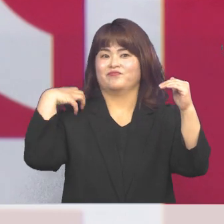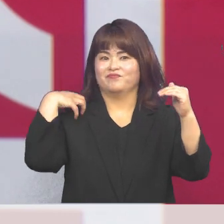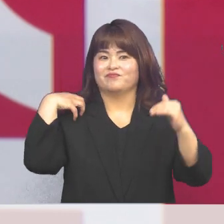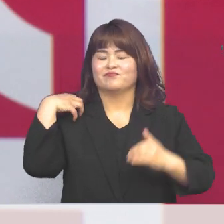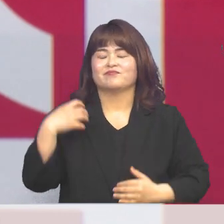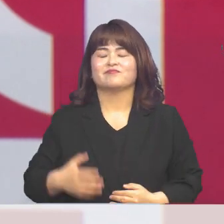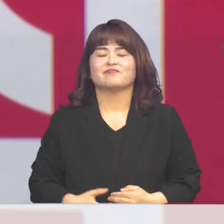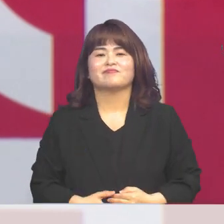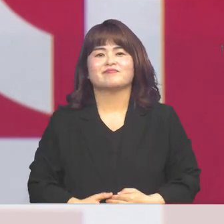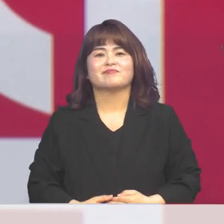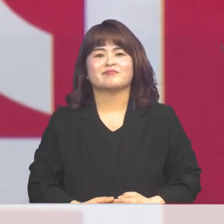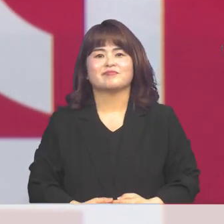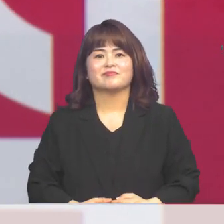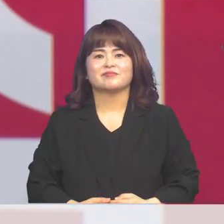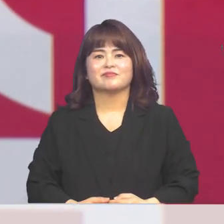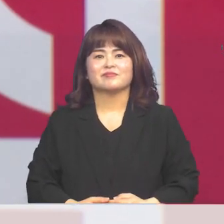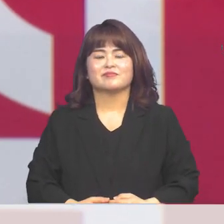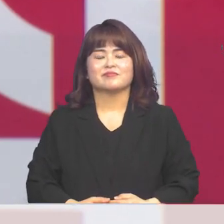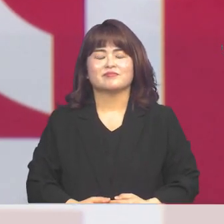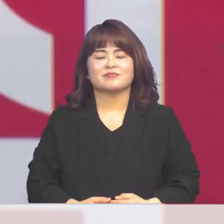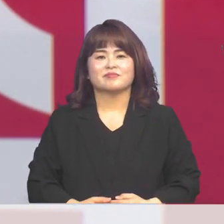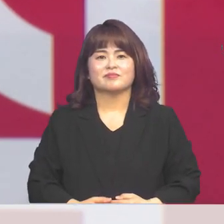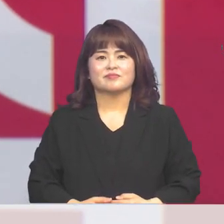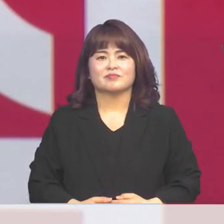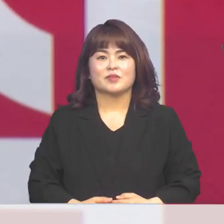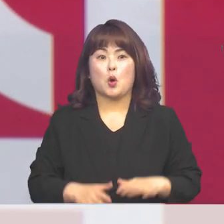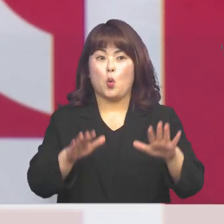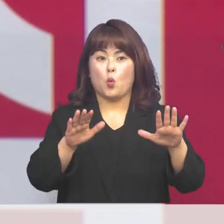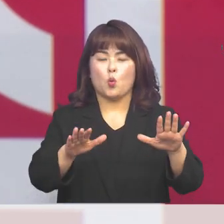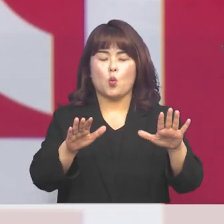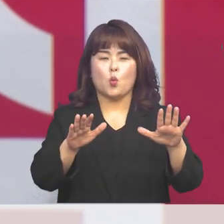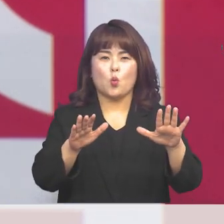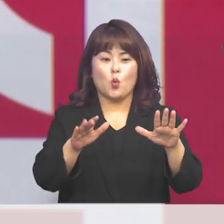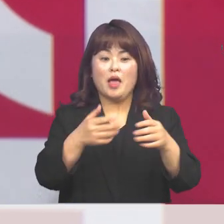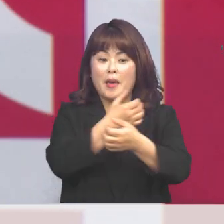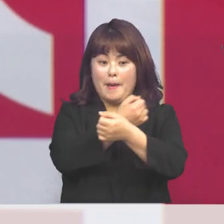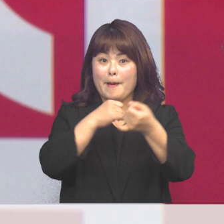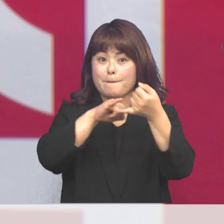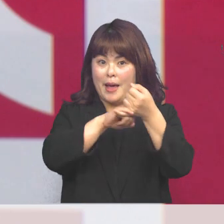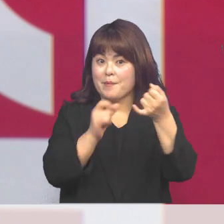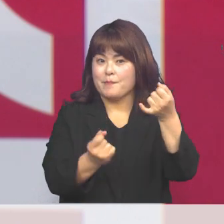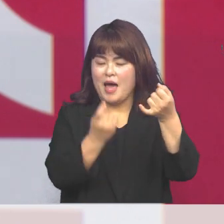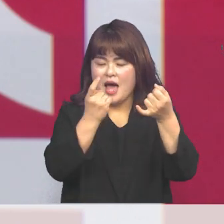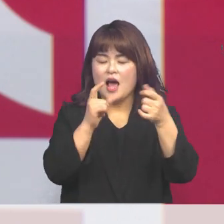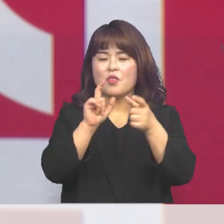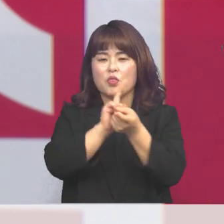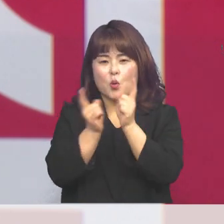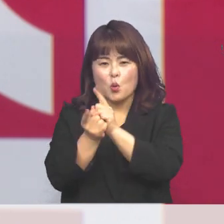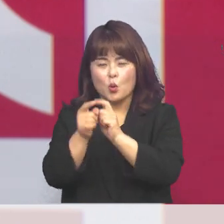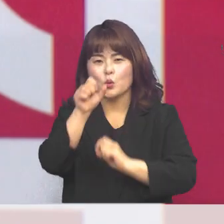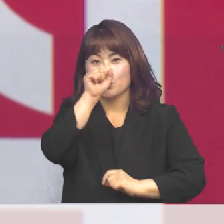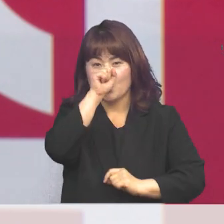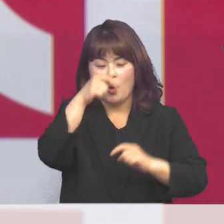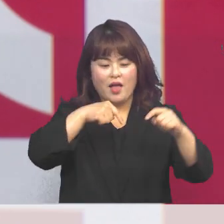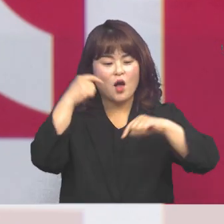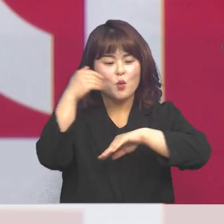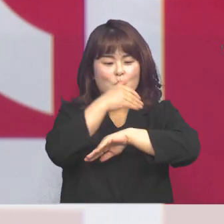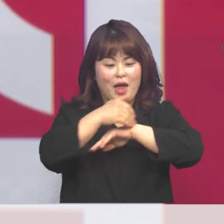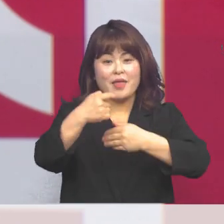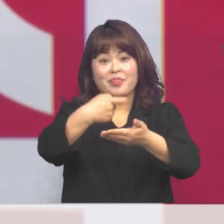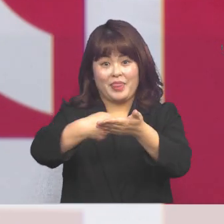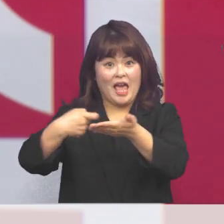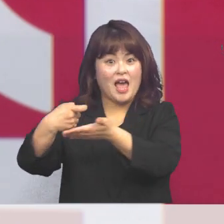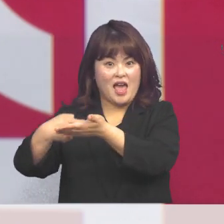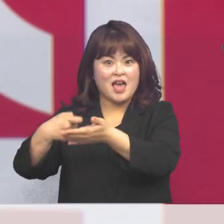큰 역할을 하지 않을까 이런 생각을 했고, 오늘의 이런 협약을 계기로 서로 좋은